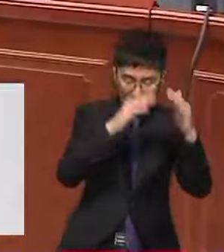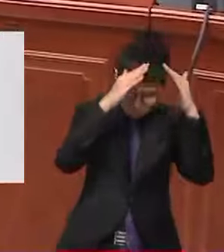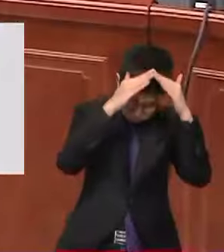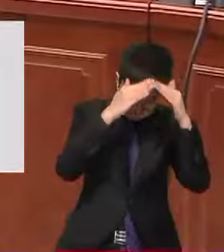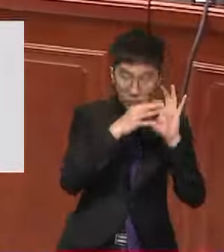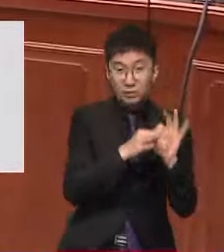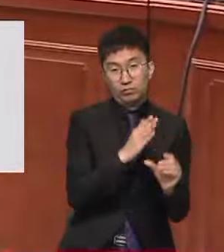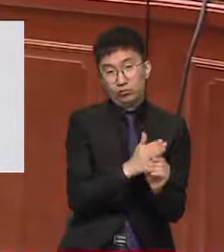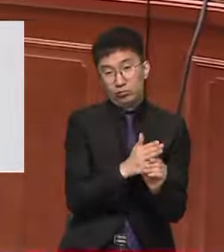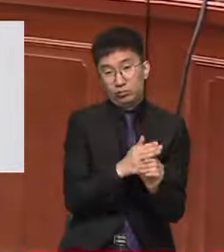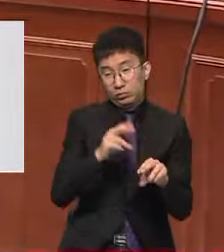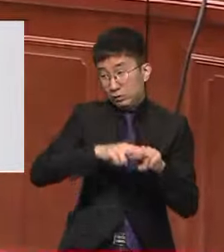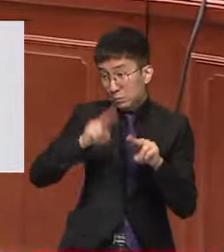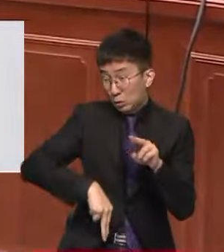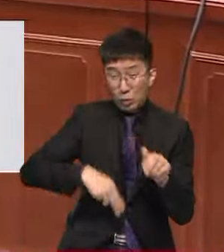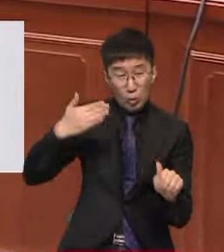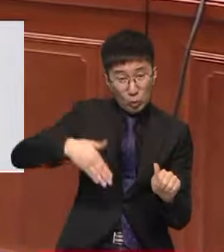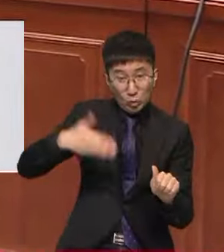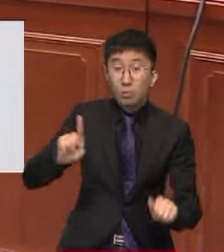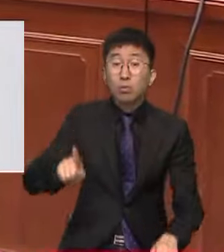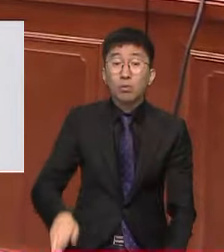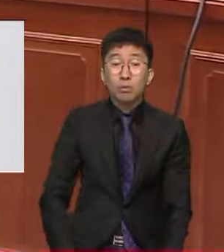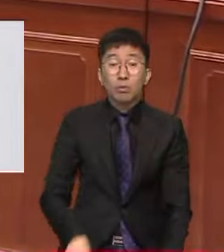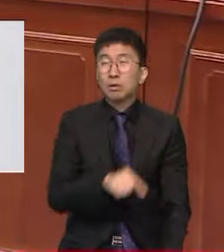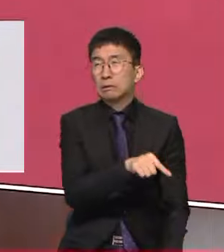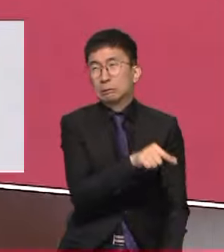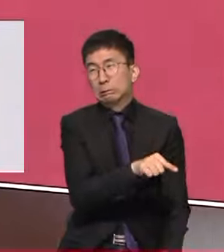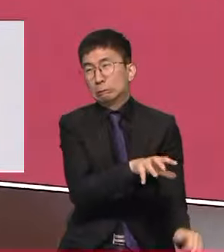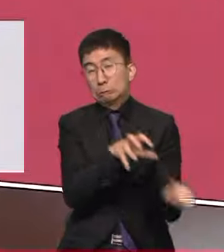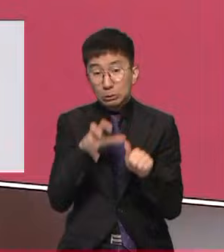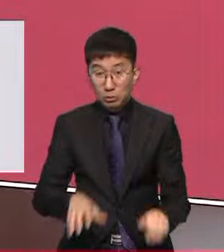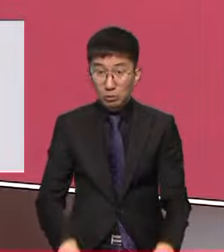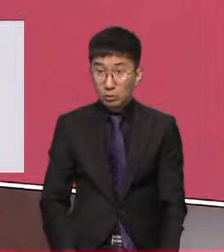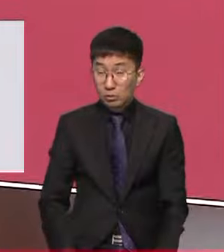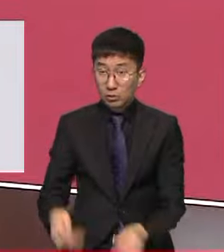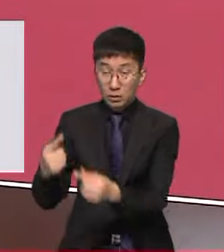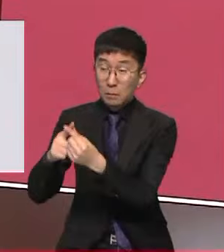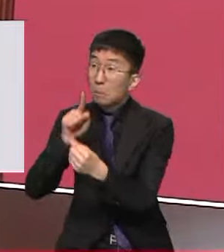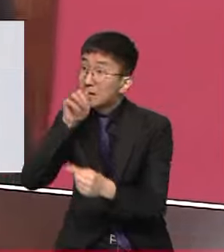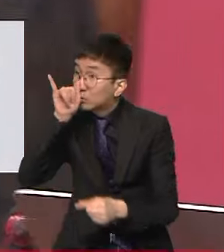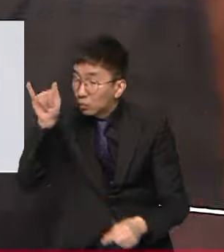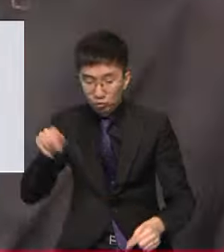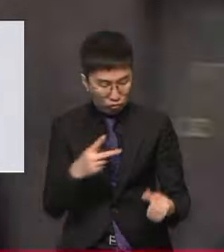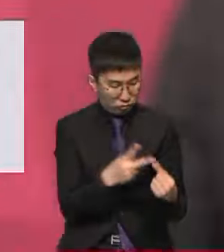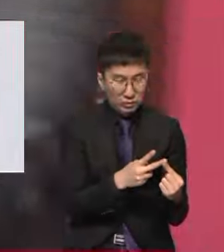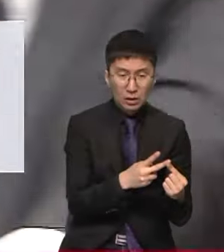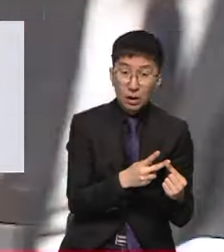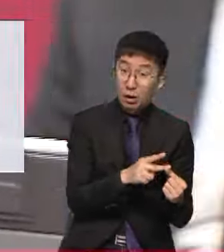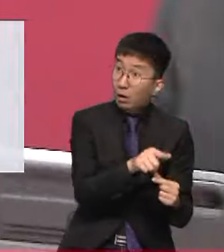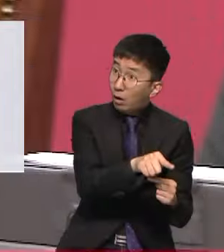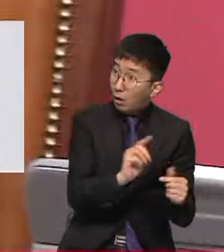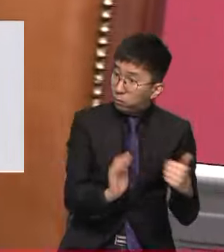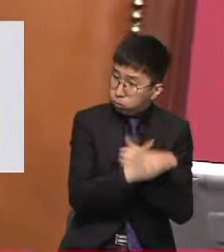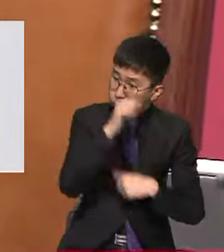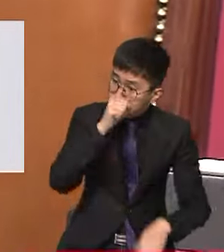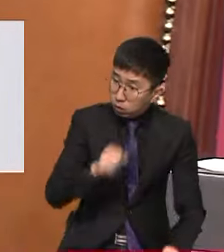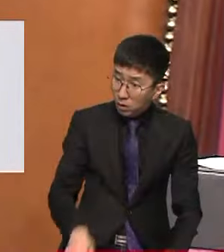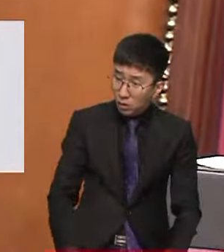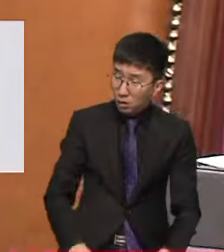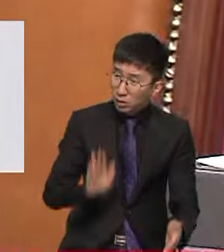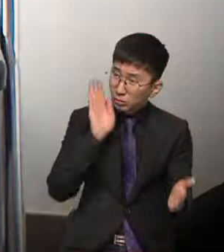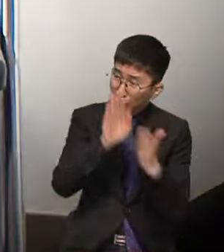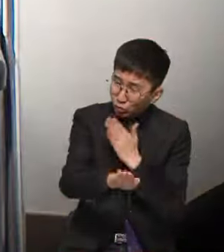사퇴 요구는 희생양을 삼겠다는 의도다. 이 정도도 포용 못하는 모습은 총선 악재가 될 거란 반론도